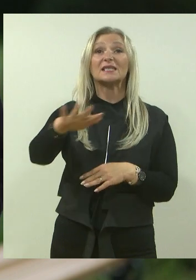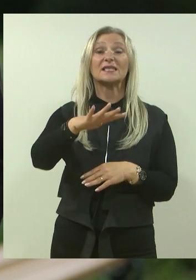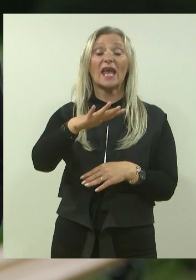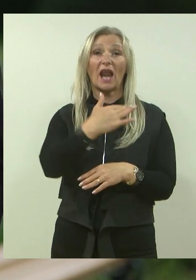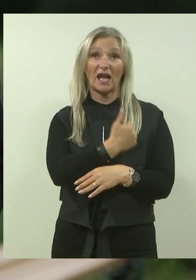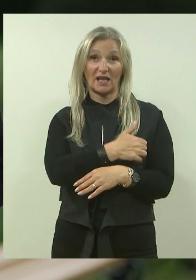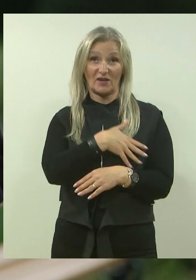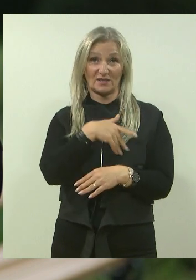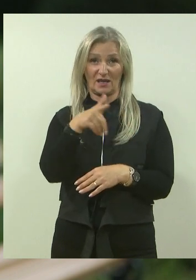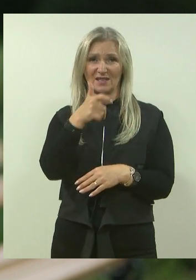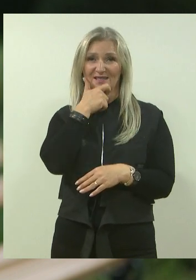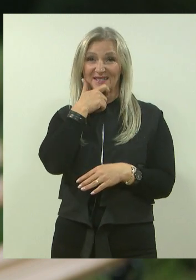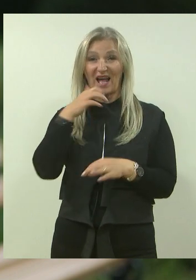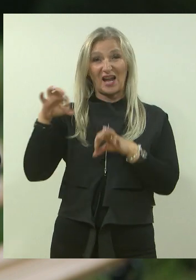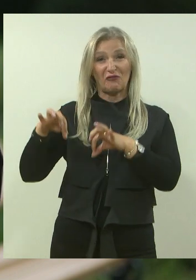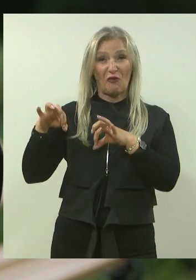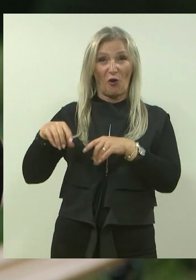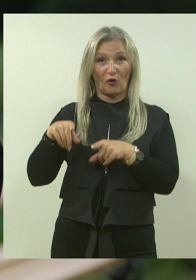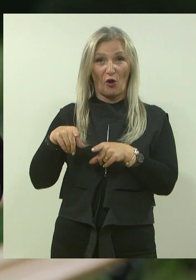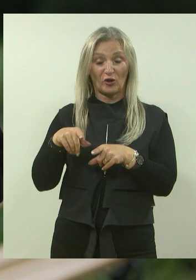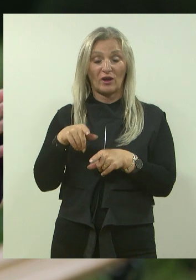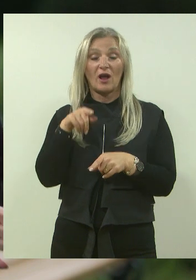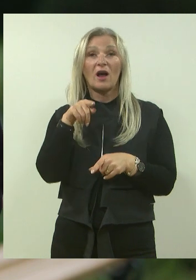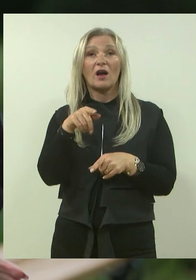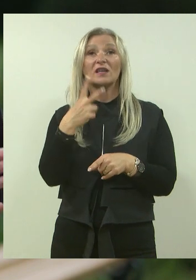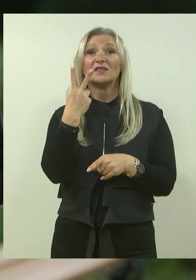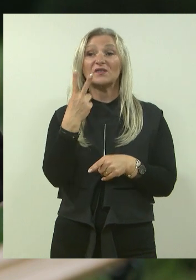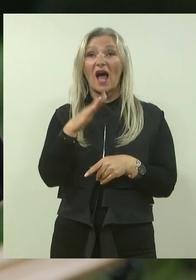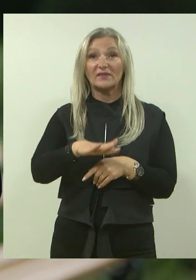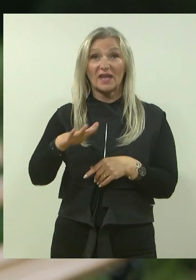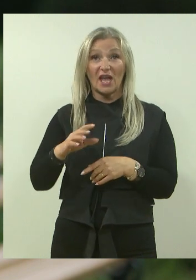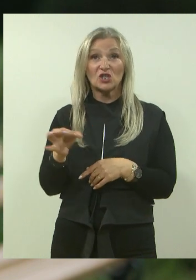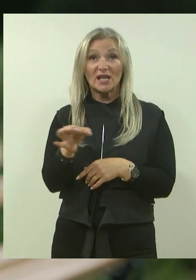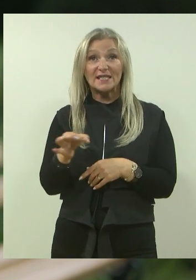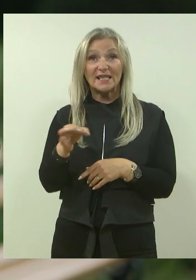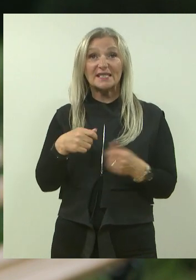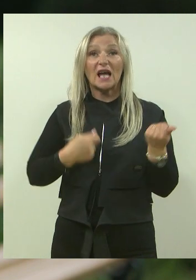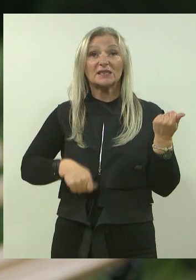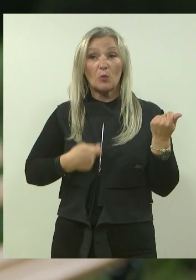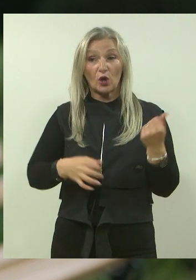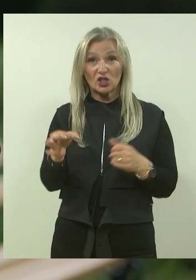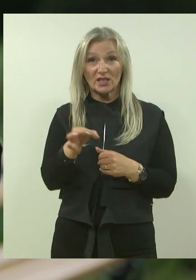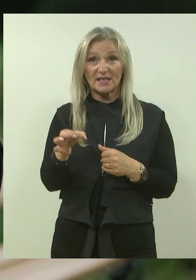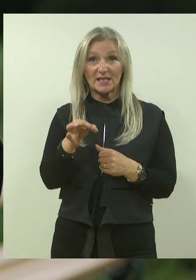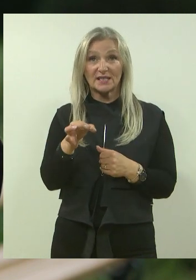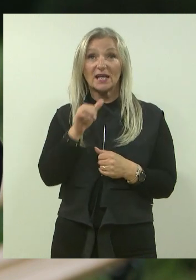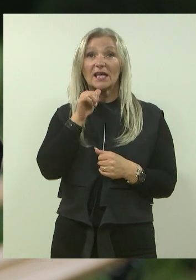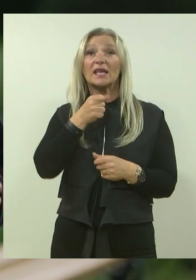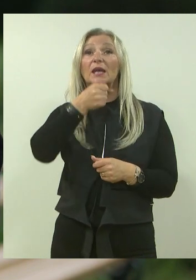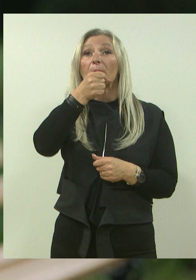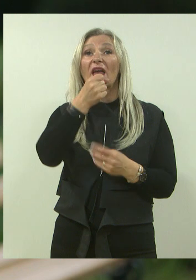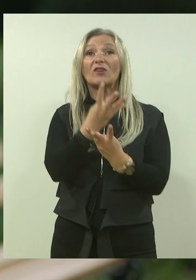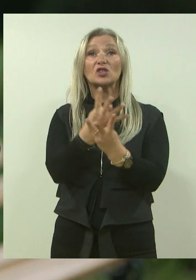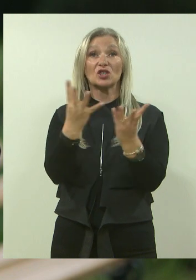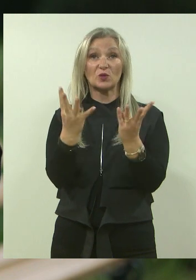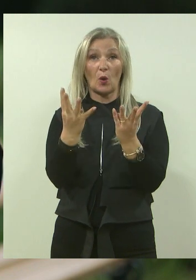izveo stariji folklorni ansambl. Nastupile su tu i 2 dječje sekcije, tamburaška sekcija i nezaobilazni pjevački zbor.